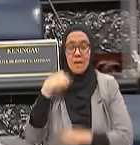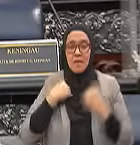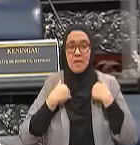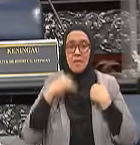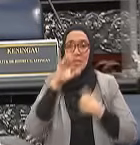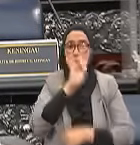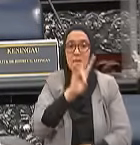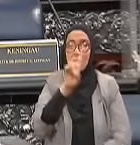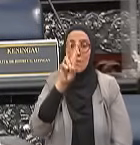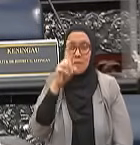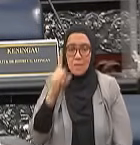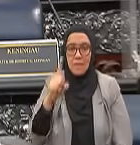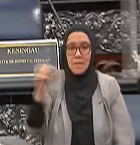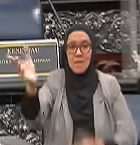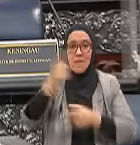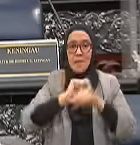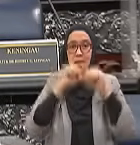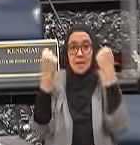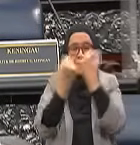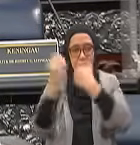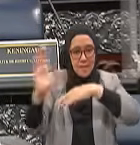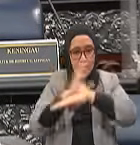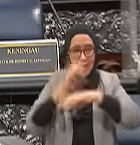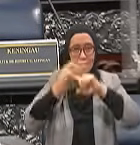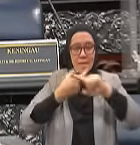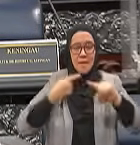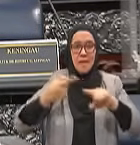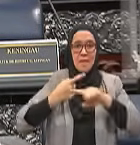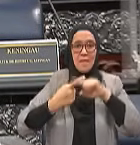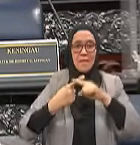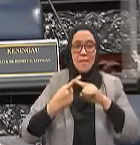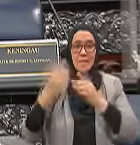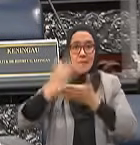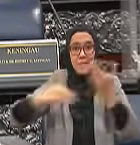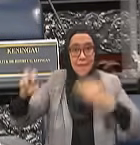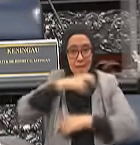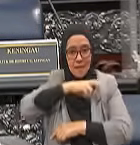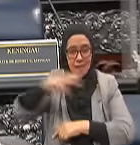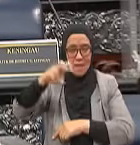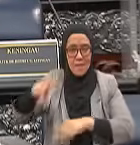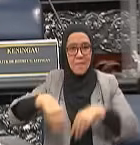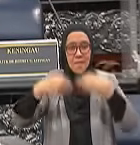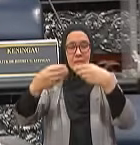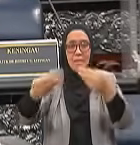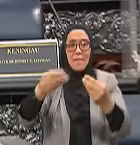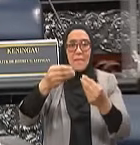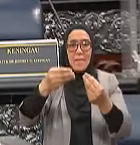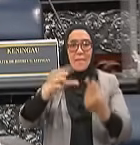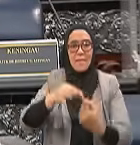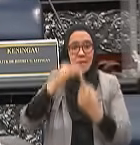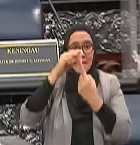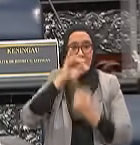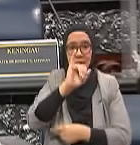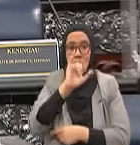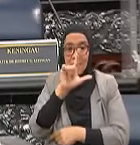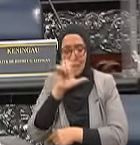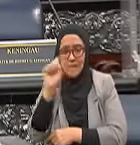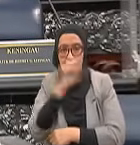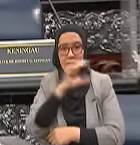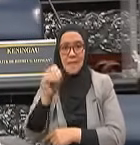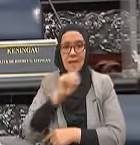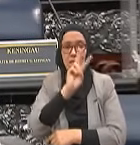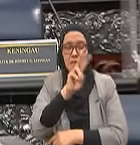Serikat daripada sektor logistik di seluruh negara yang diluluskan insentif heels dan sebanyak 212 syari'at